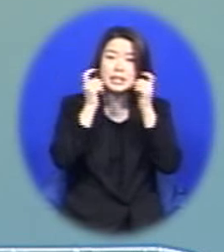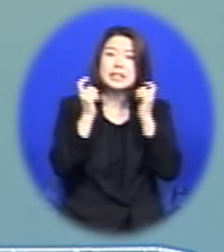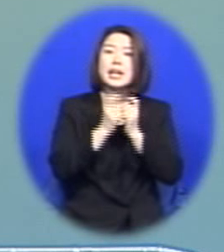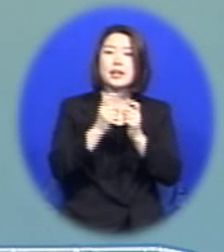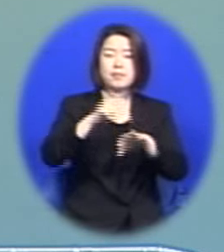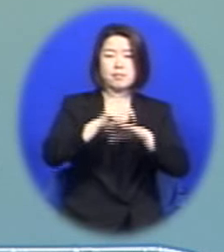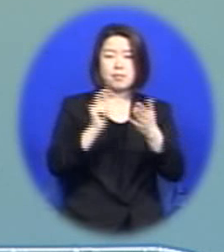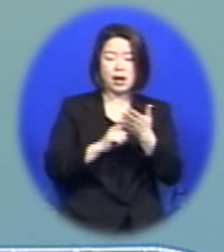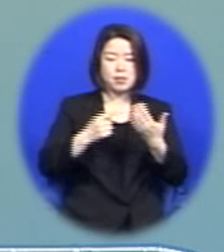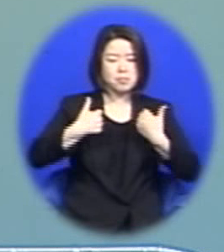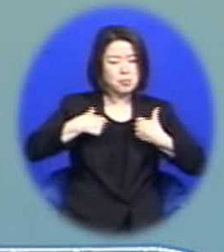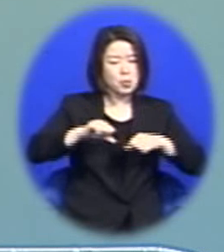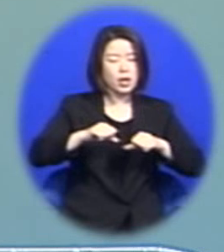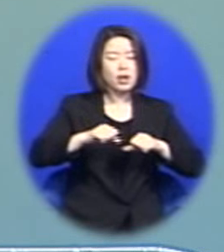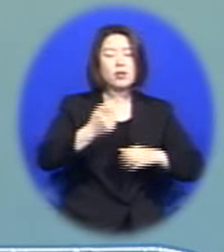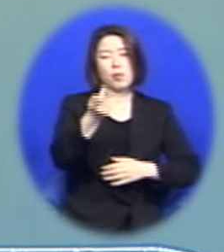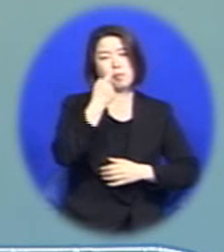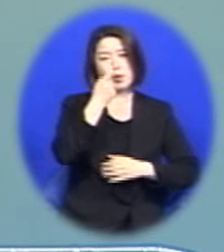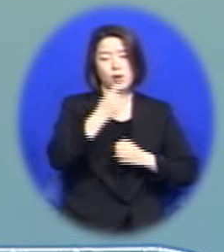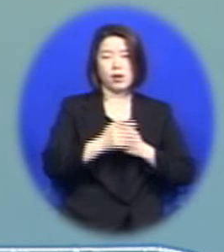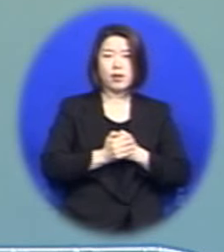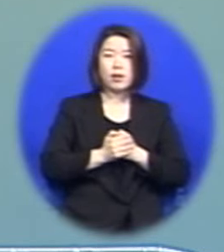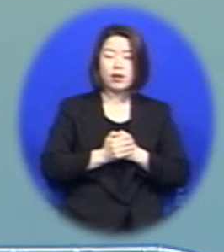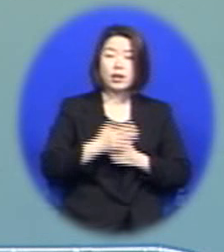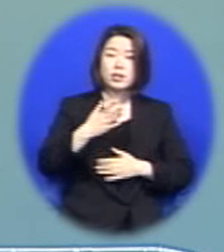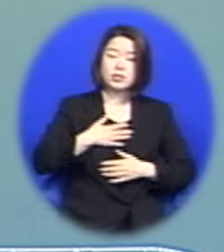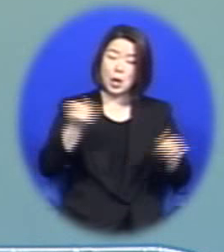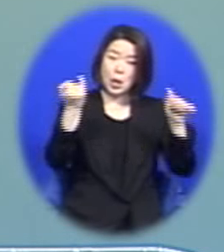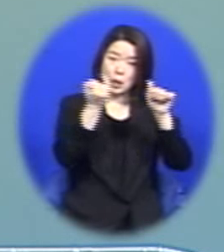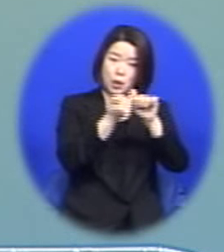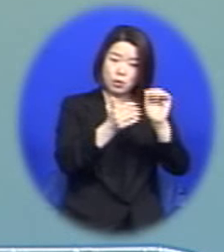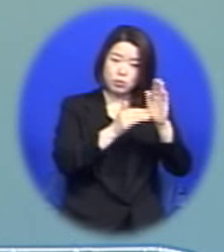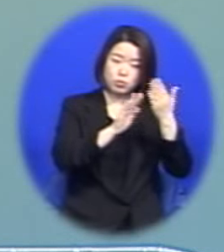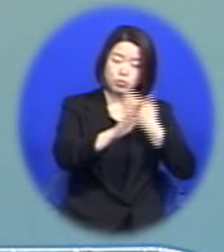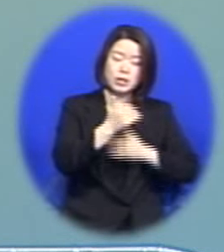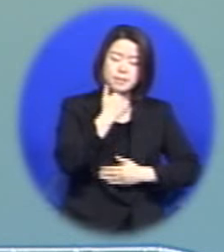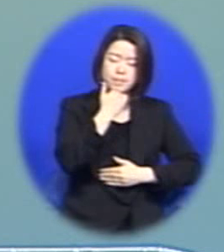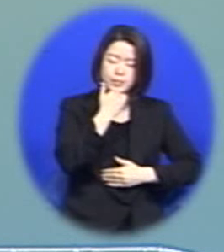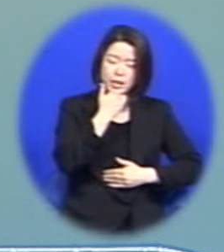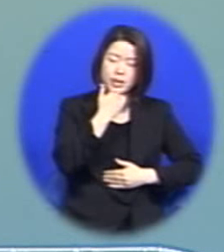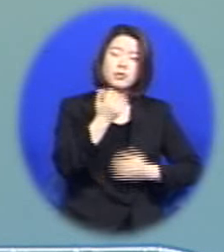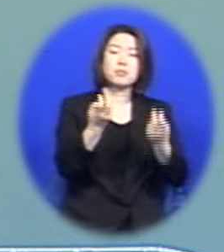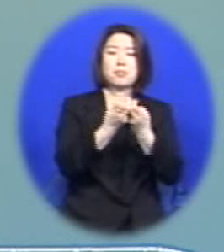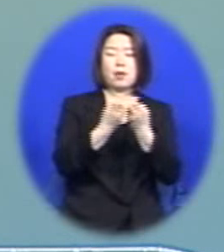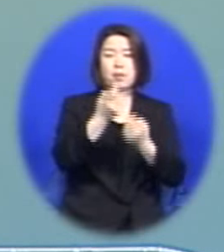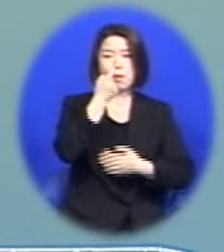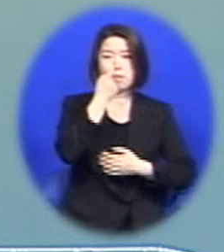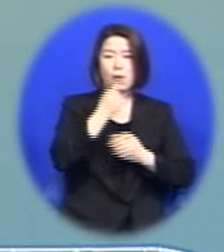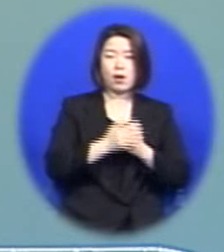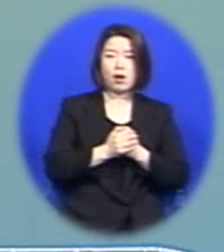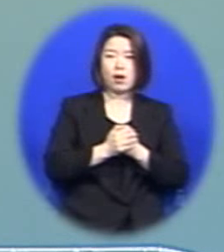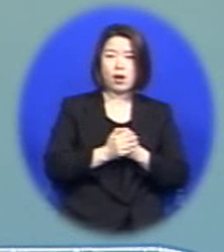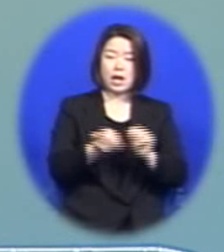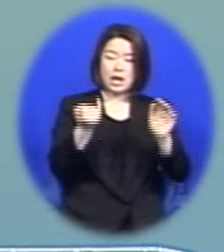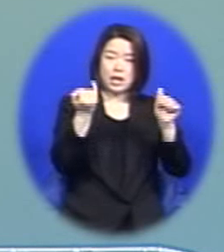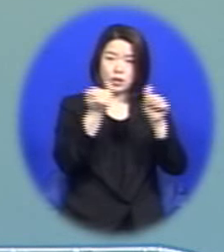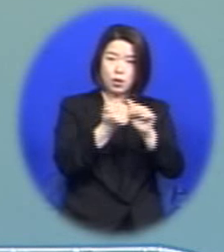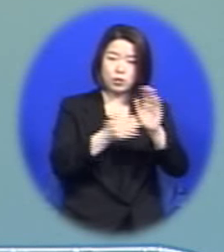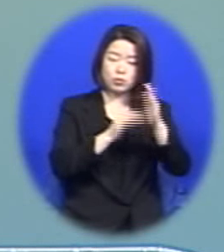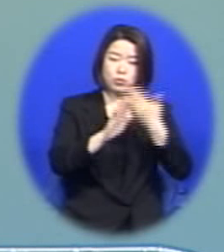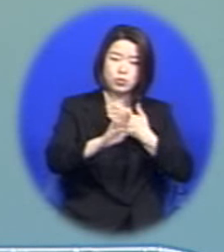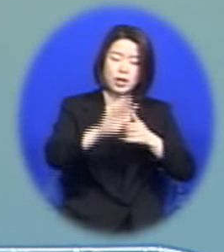배웠어요 결혼하고 저는 기다리는 법을 배웠어요 결혼하고 저는 비로소 사랑하는 법을